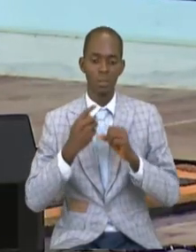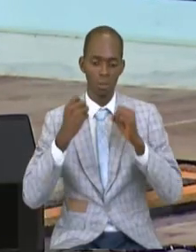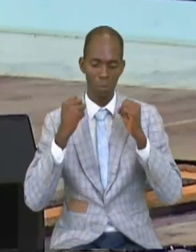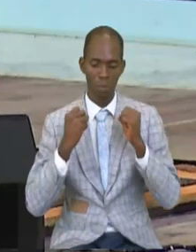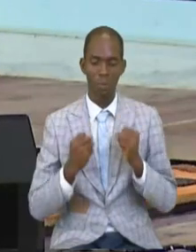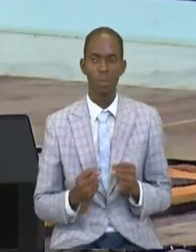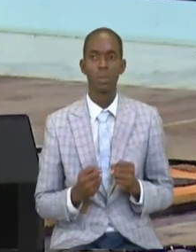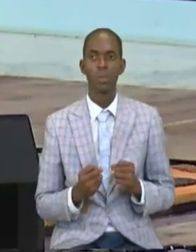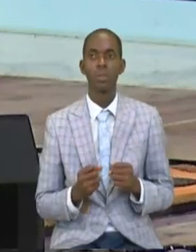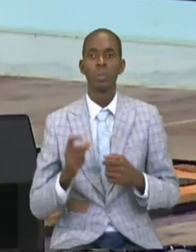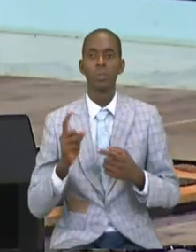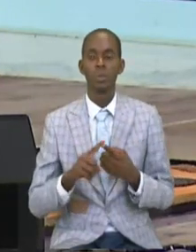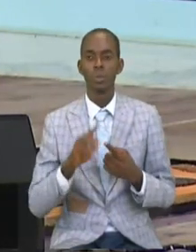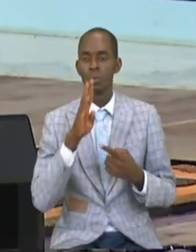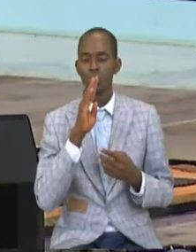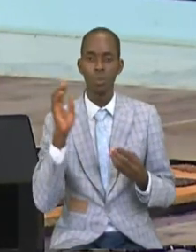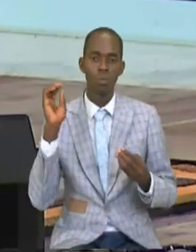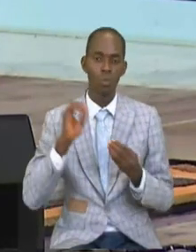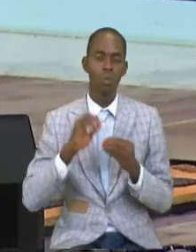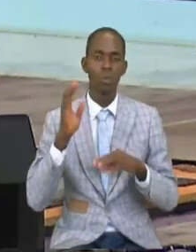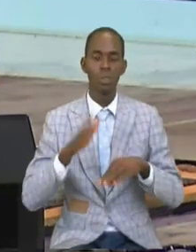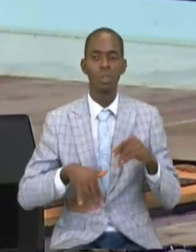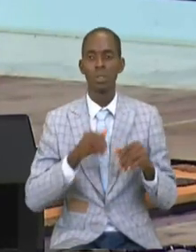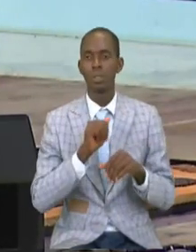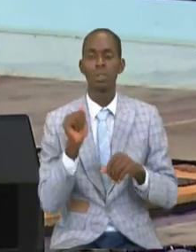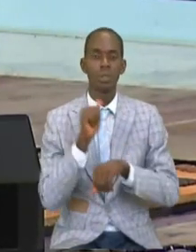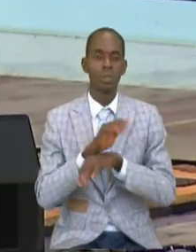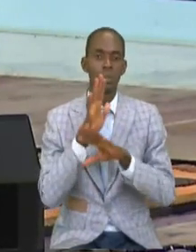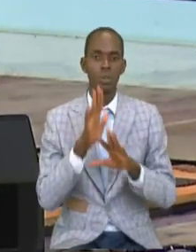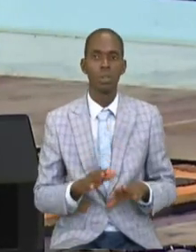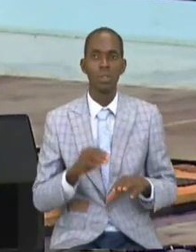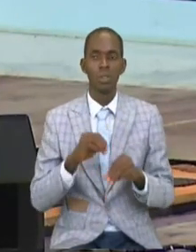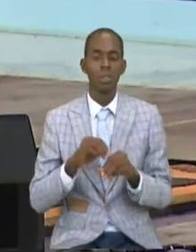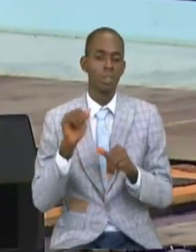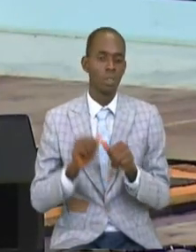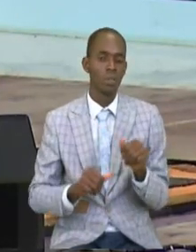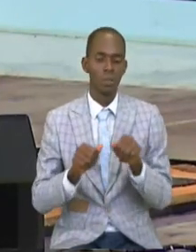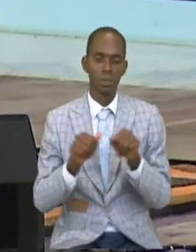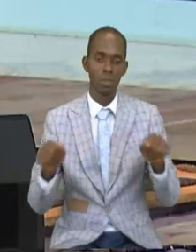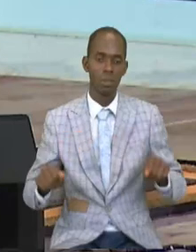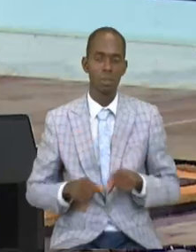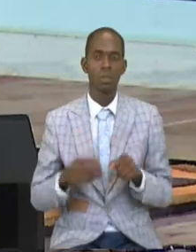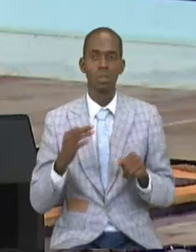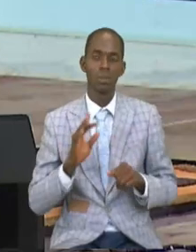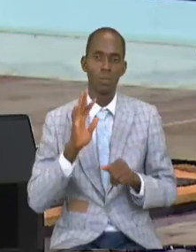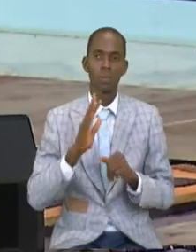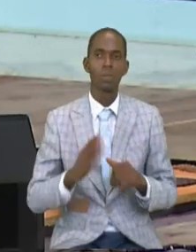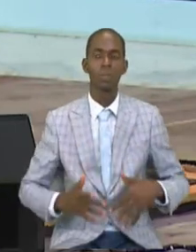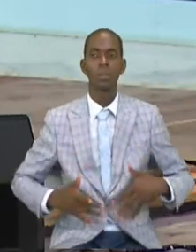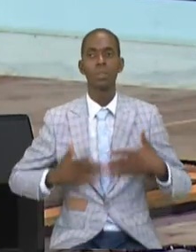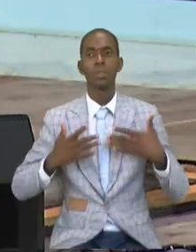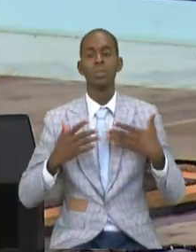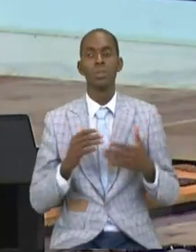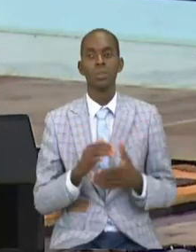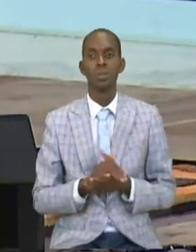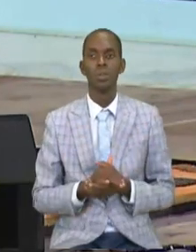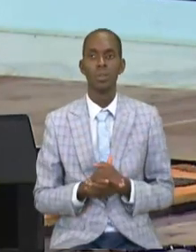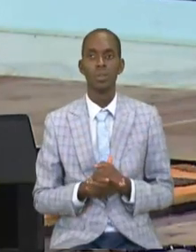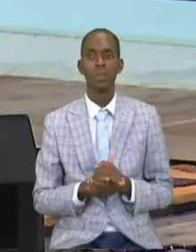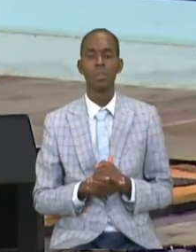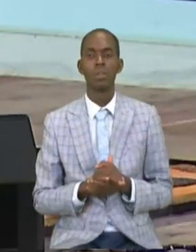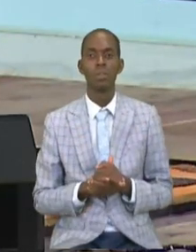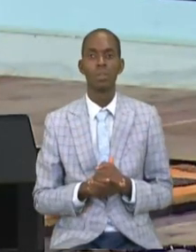Recevez la puissance pour être plus que vainqueur dans chaque domaine de votre